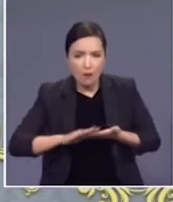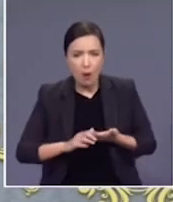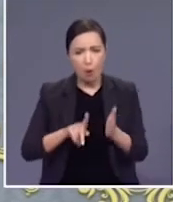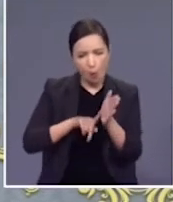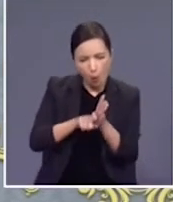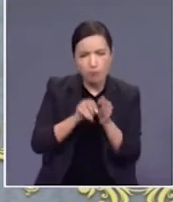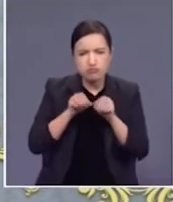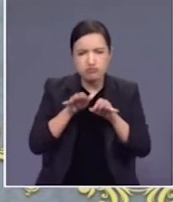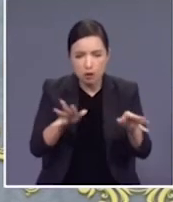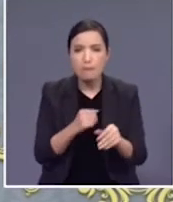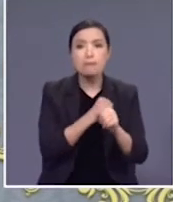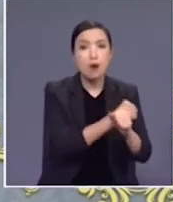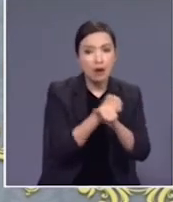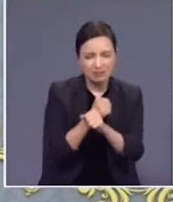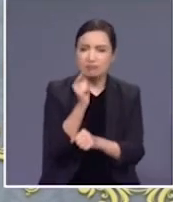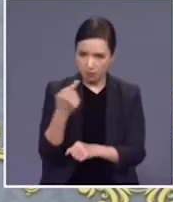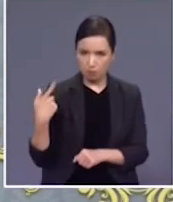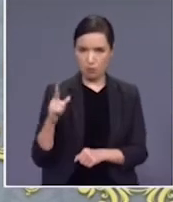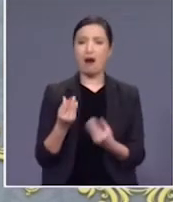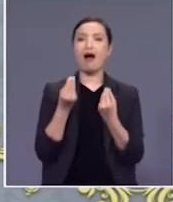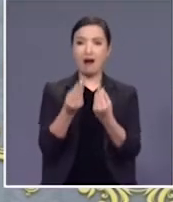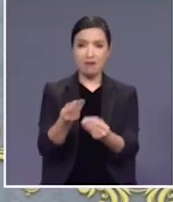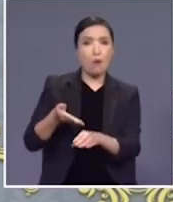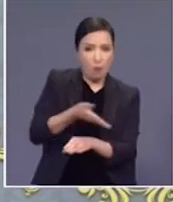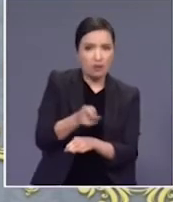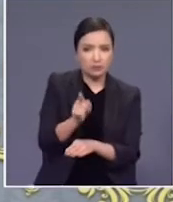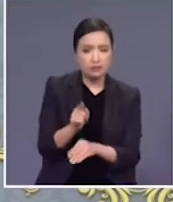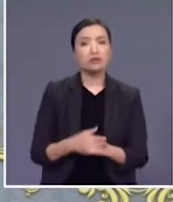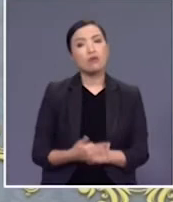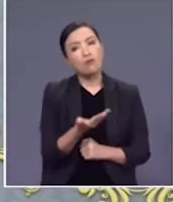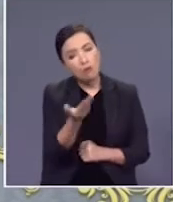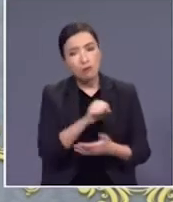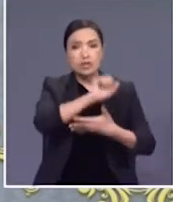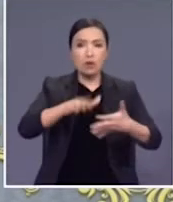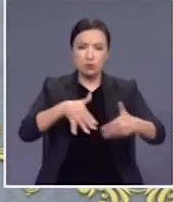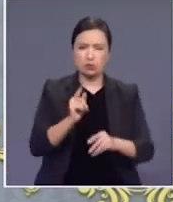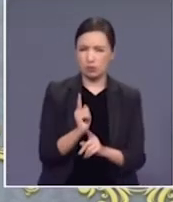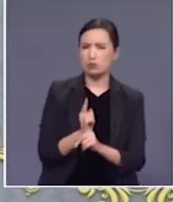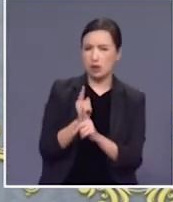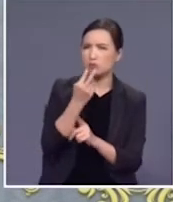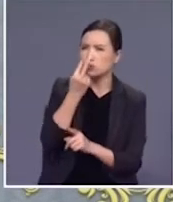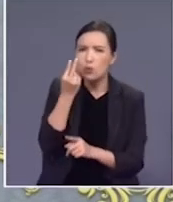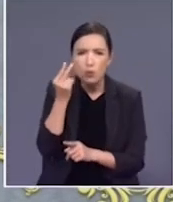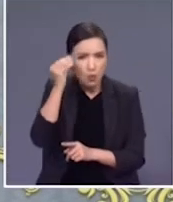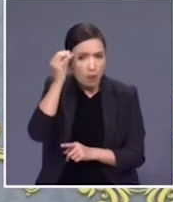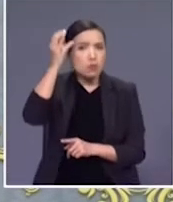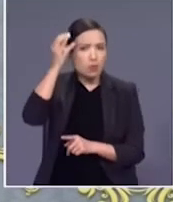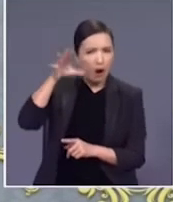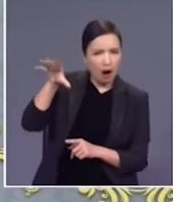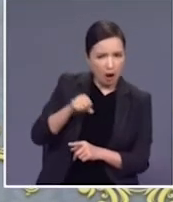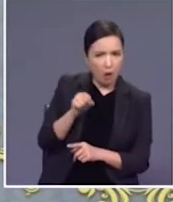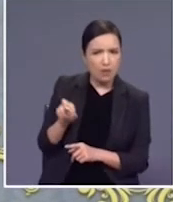ต่างๆเป็นต้นที่เป็นประโยชน์ในเรื่องต่างๆเหล่านี้ผมอยากให้พี่น้องประชาชนได้ติดตามนะครับนำความรู้เหล่านั้นไปใช้ใน